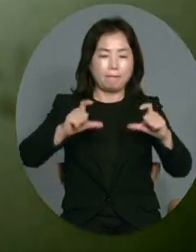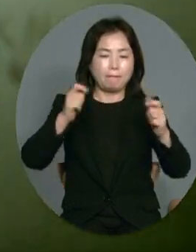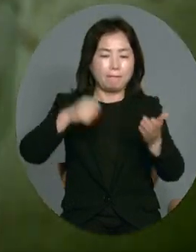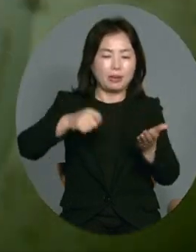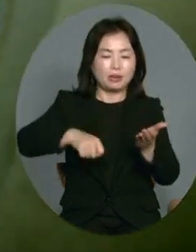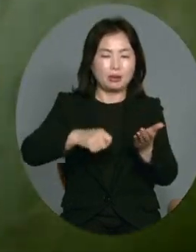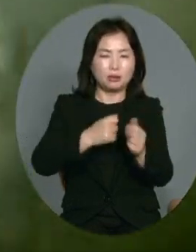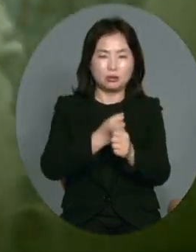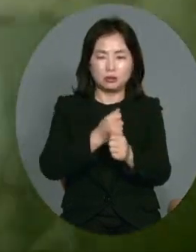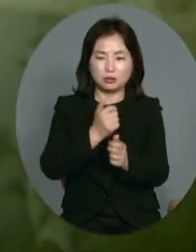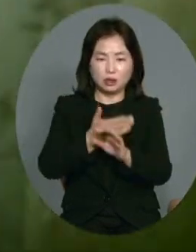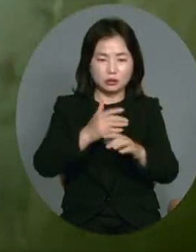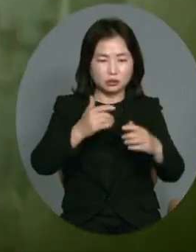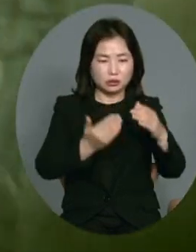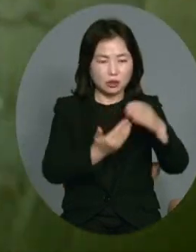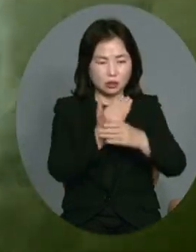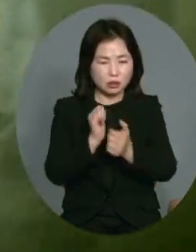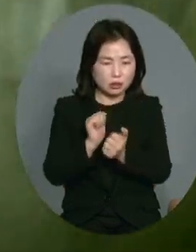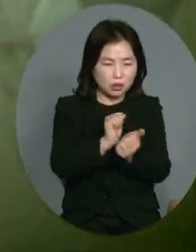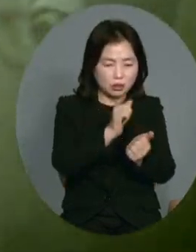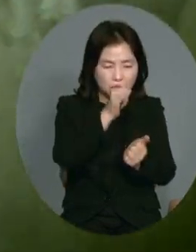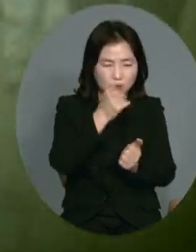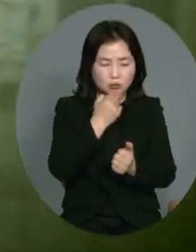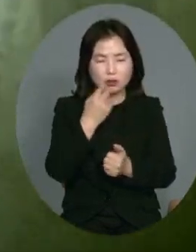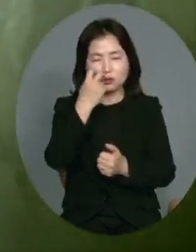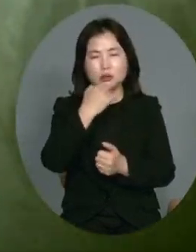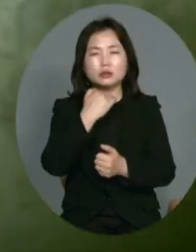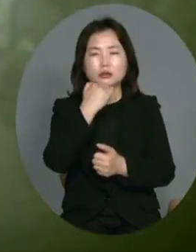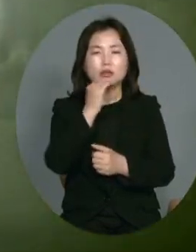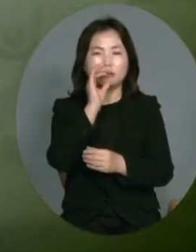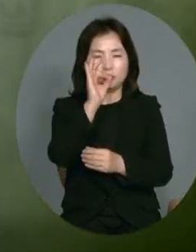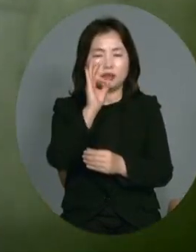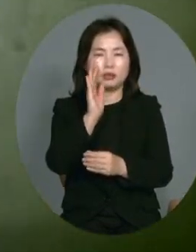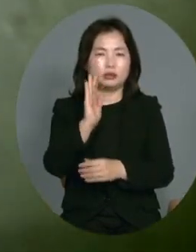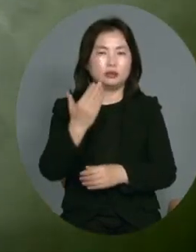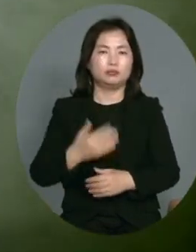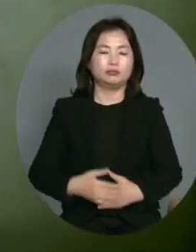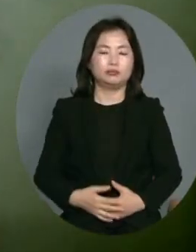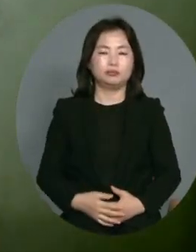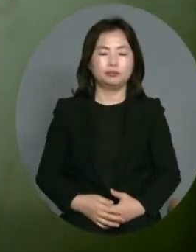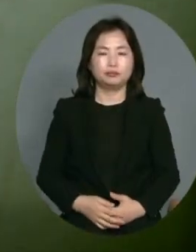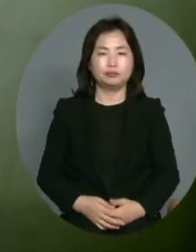소송에도 영향을 줄지 지켜봐야 할 것으로 보입니다. MBC 뉴스 김은혜입니다.